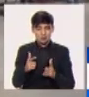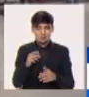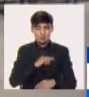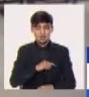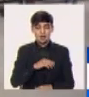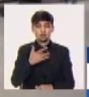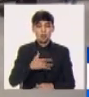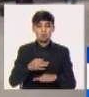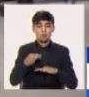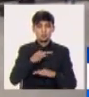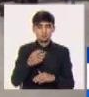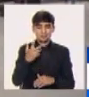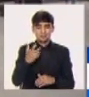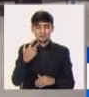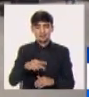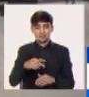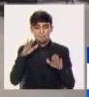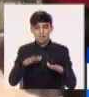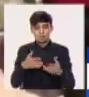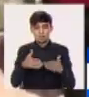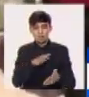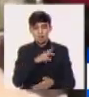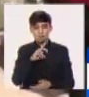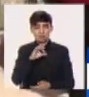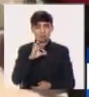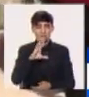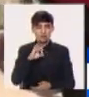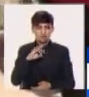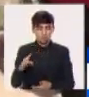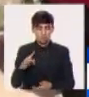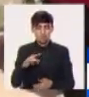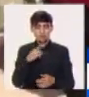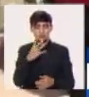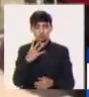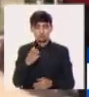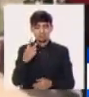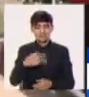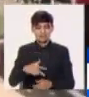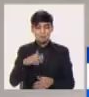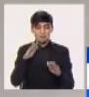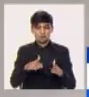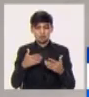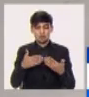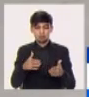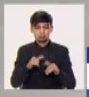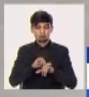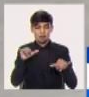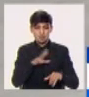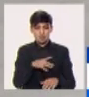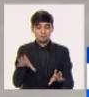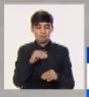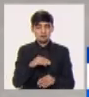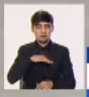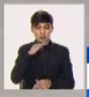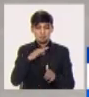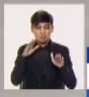Ал Жамбыл облысында 320 орынға арналған провизорлық орталық қазір 430 орынға көбейген. Ауруханаларда орын жеткілікті деген